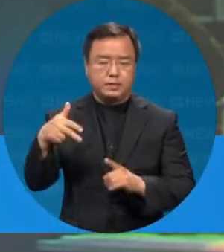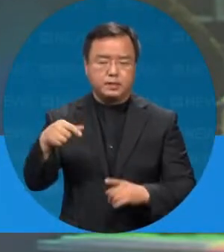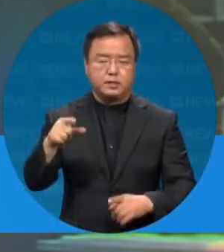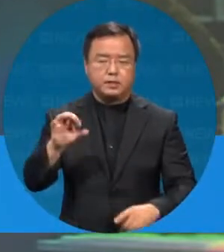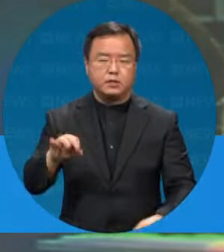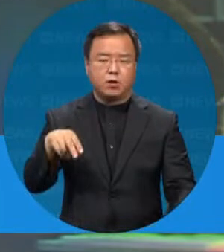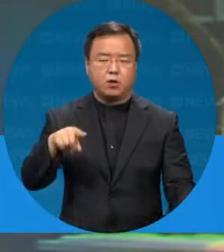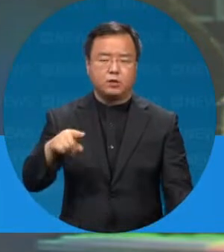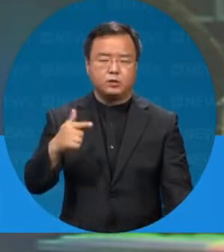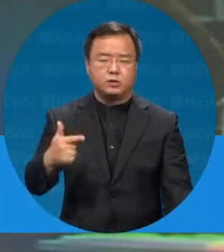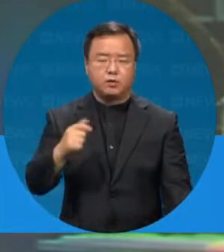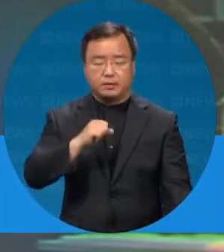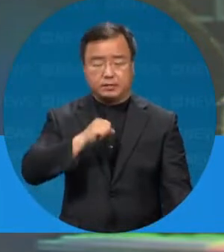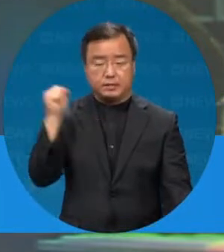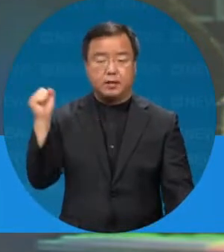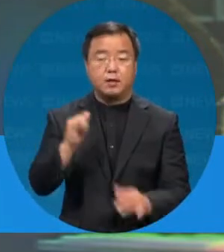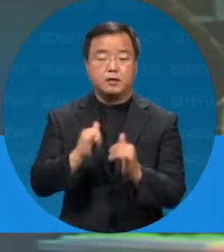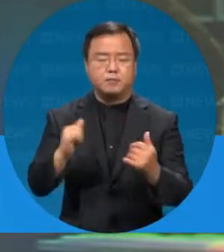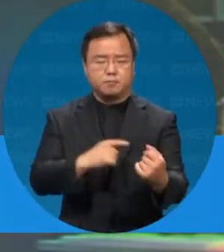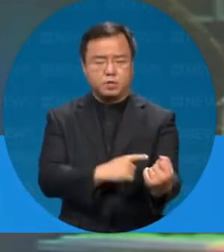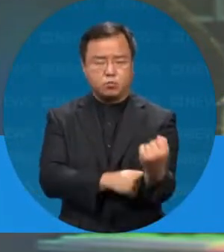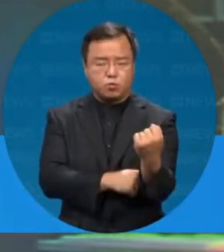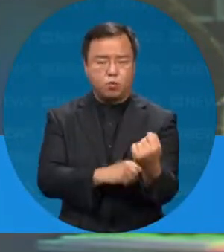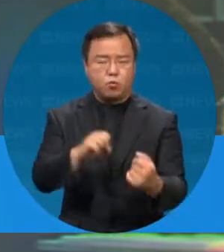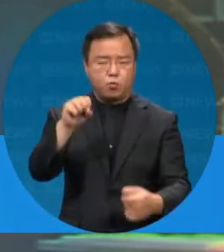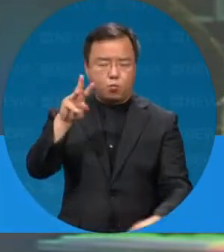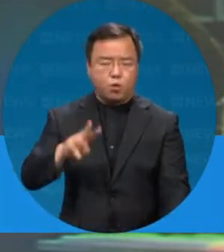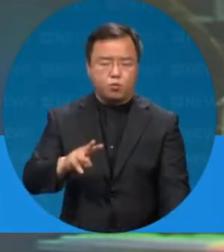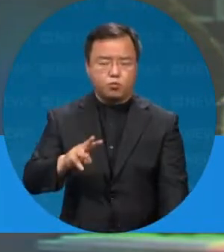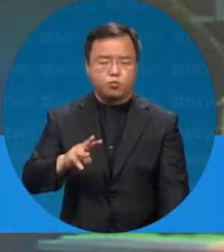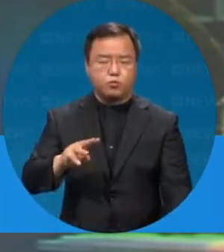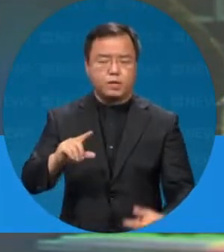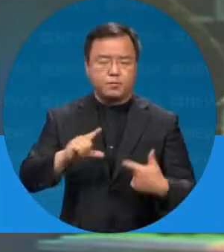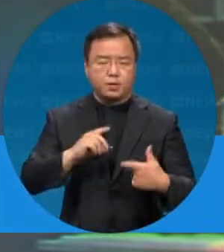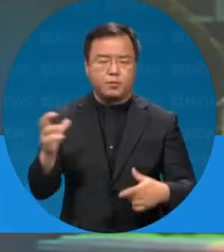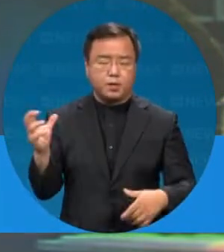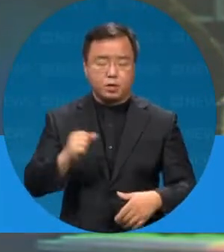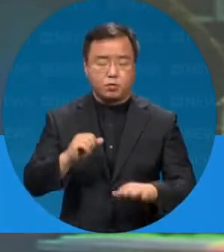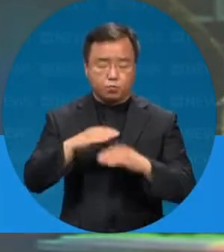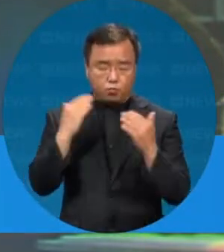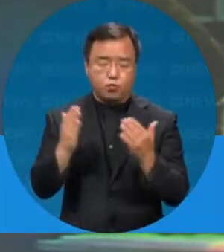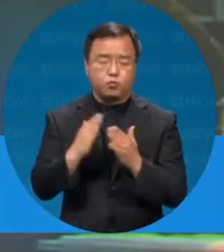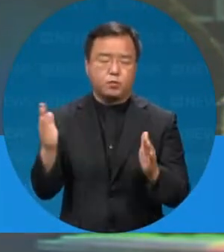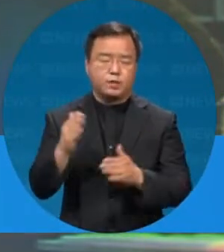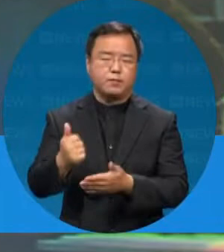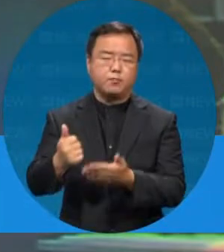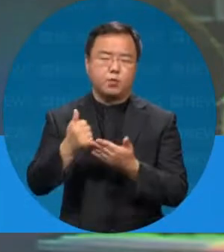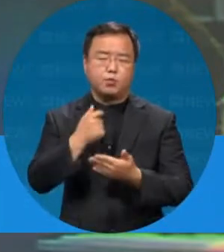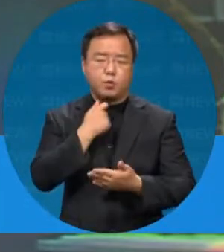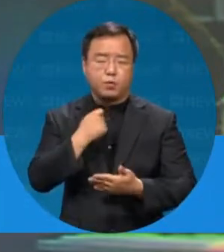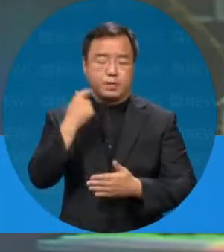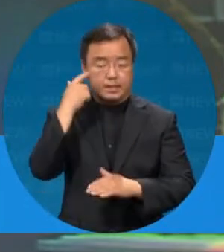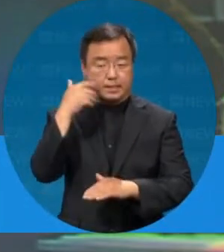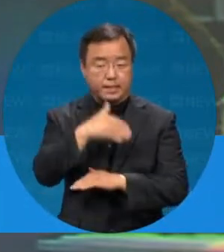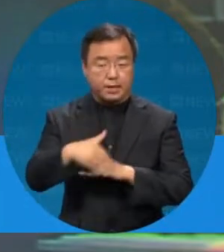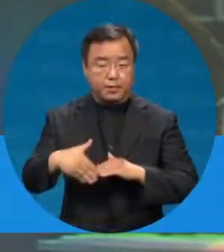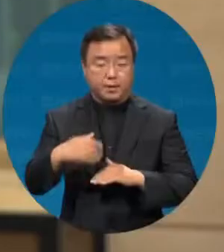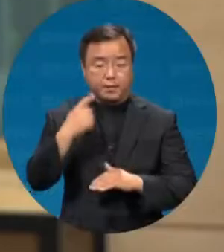당선인입니다. 실력 광주의 위상을 되찾고 모든 학생을 포용하겠다는 당선인의 계획 함께 들어보시죠.